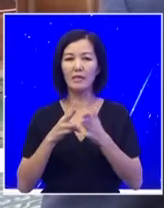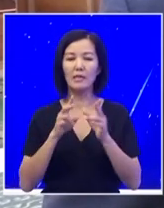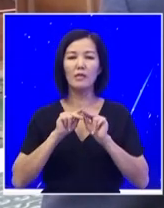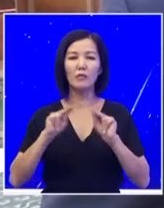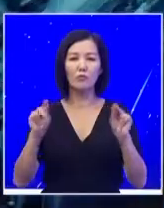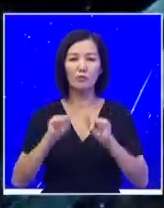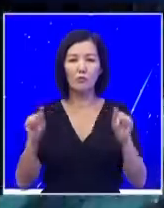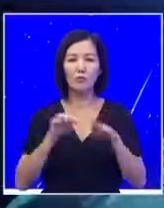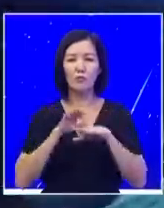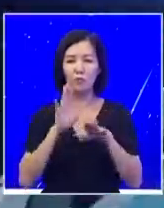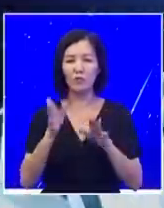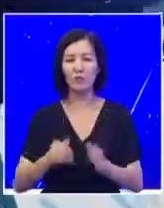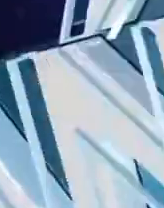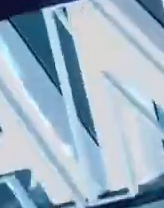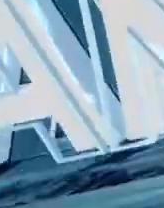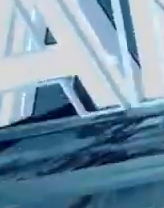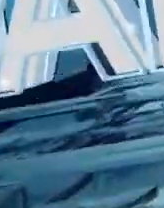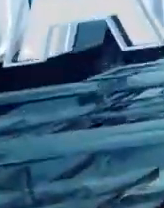жұмыстары жүргізіледі.